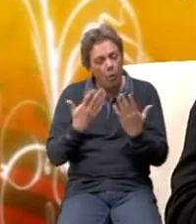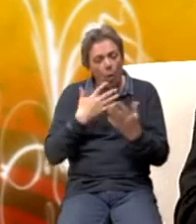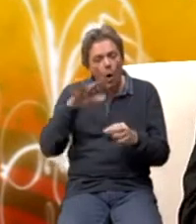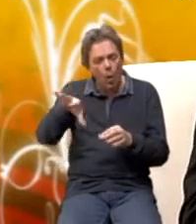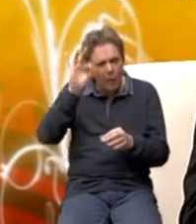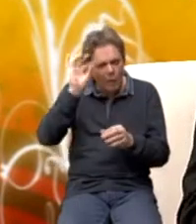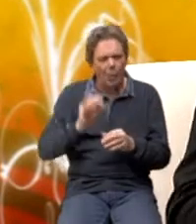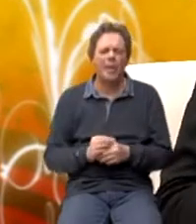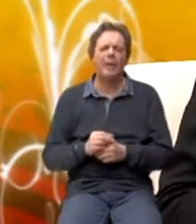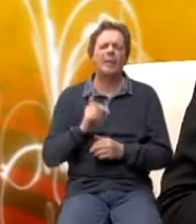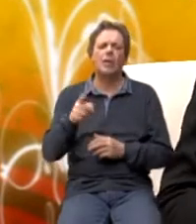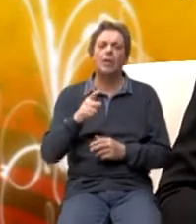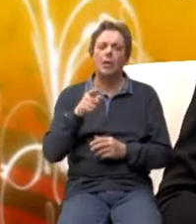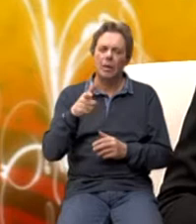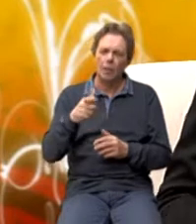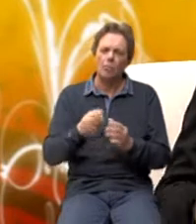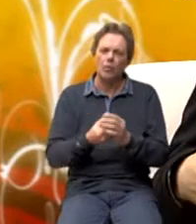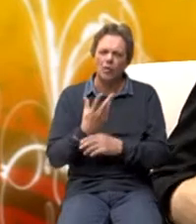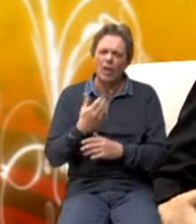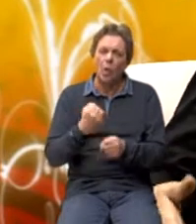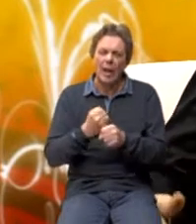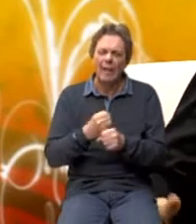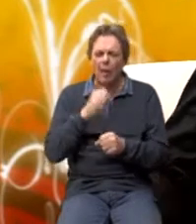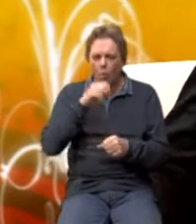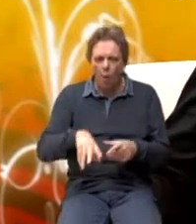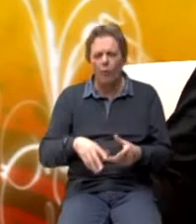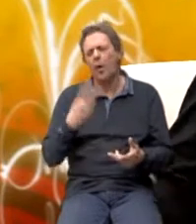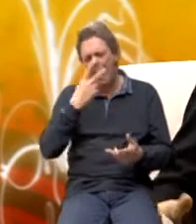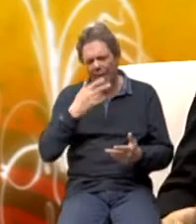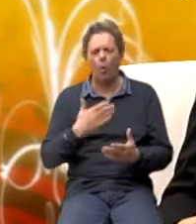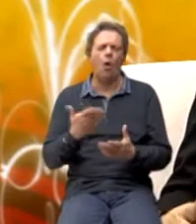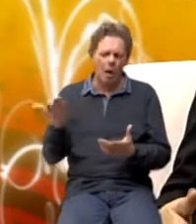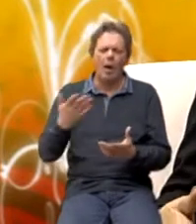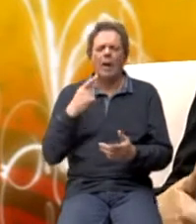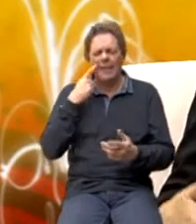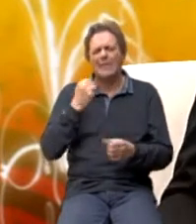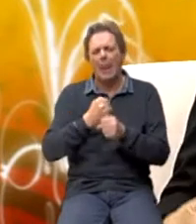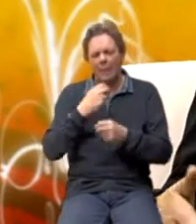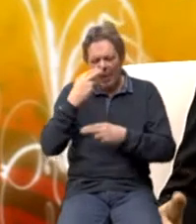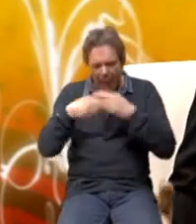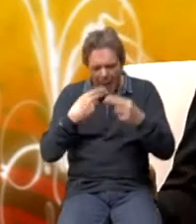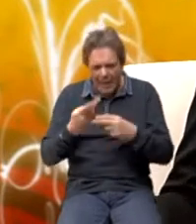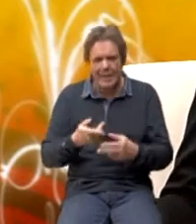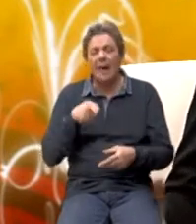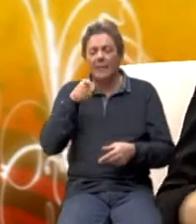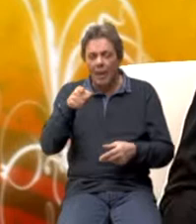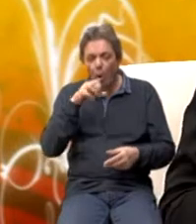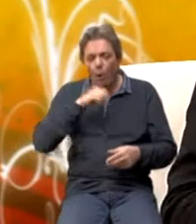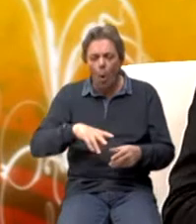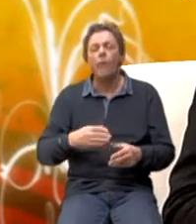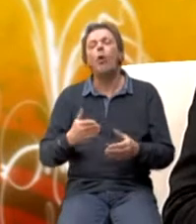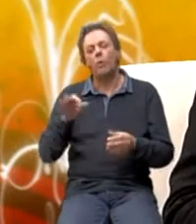jasno mora reći da je to primjereno temeljem tih analiza za uporabu u ekološkoj